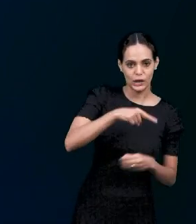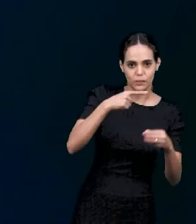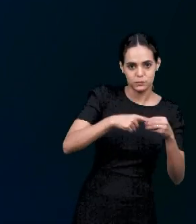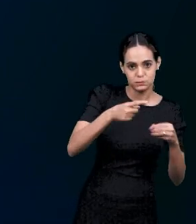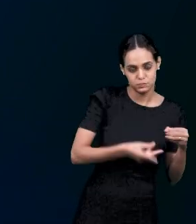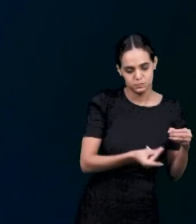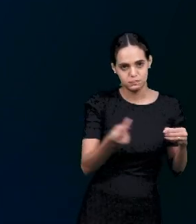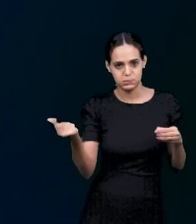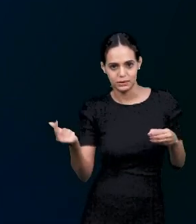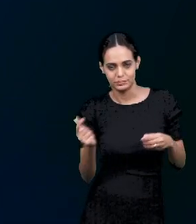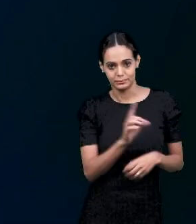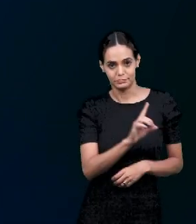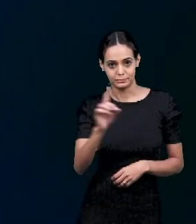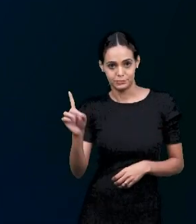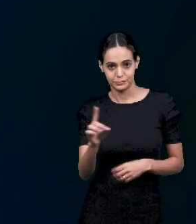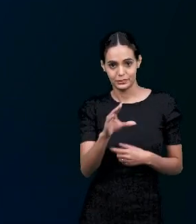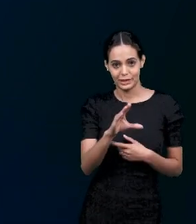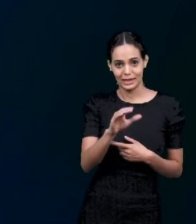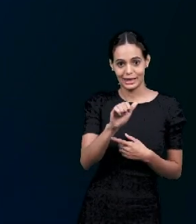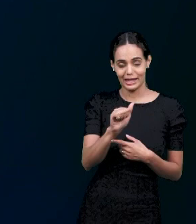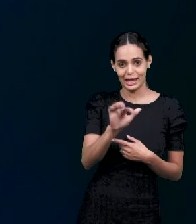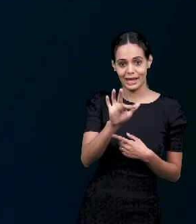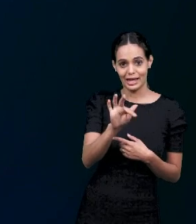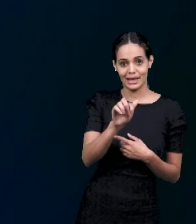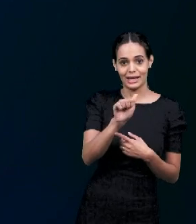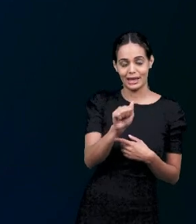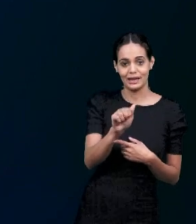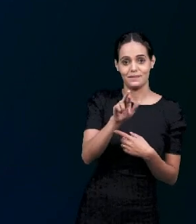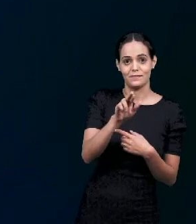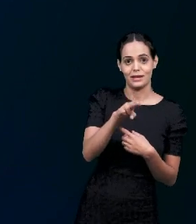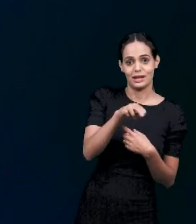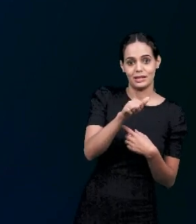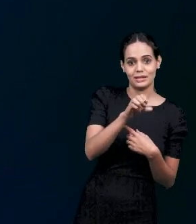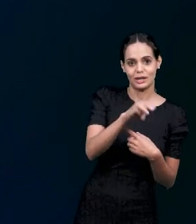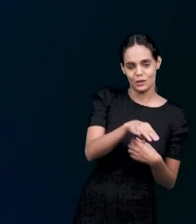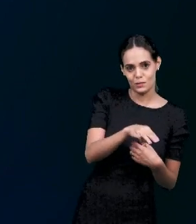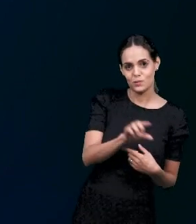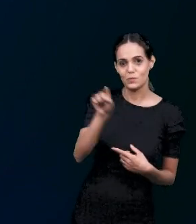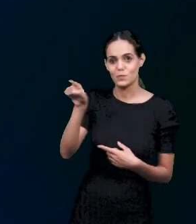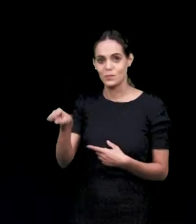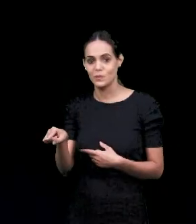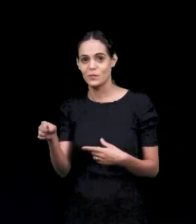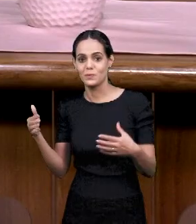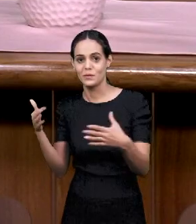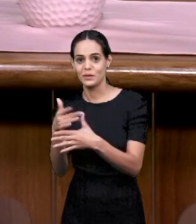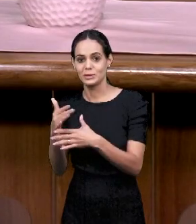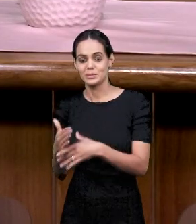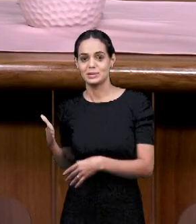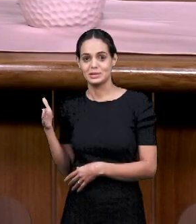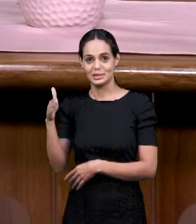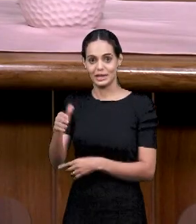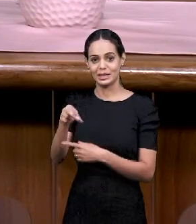de Capernaum et il allait dans la ville de Naïm. La paix du Seigneur.